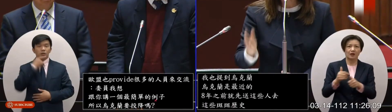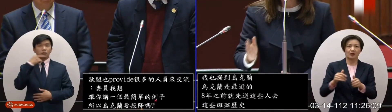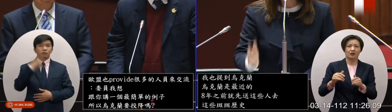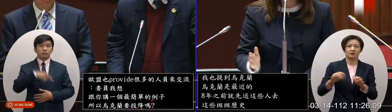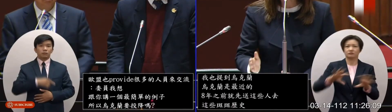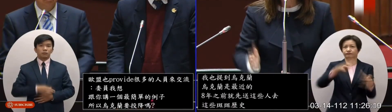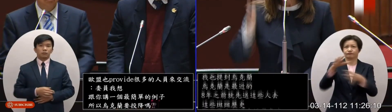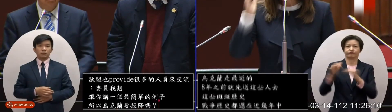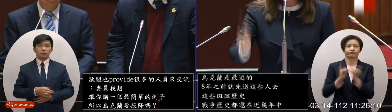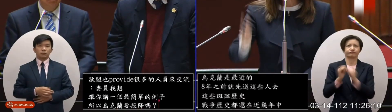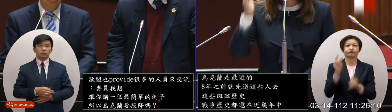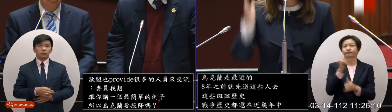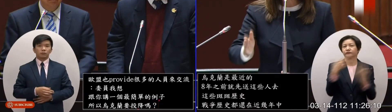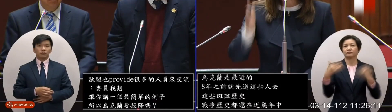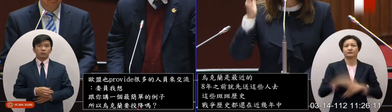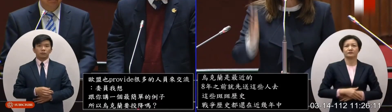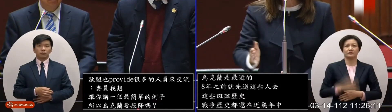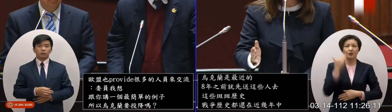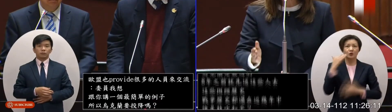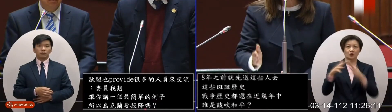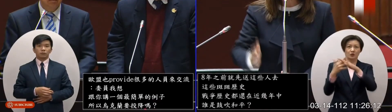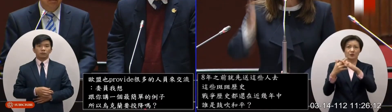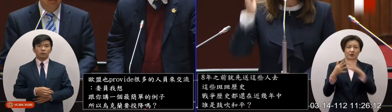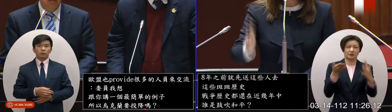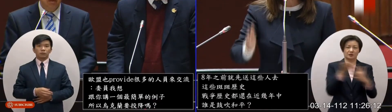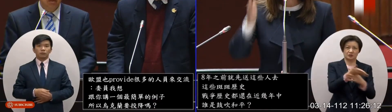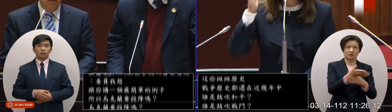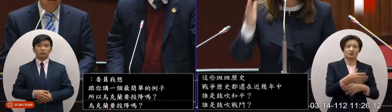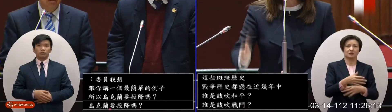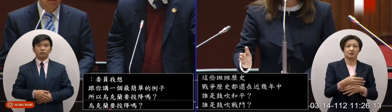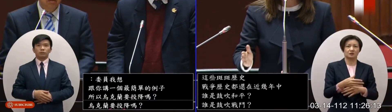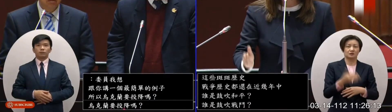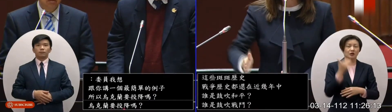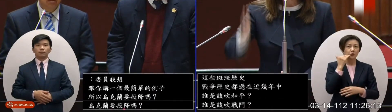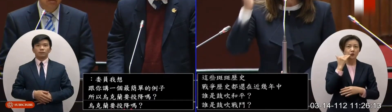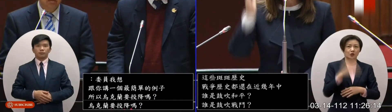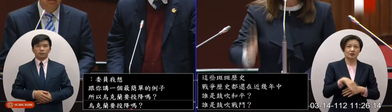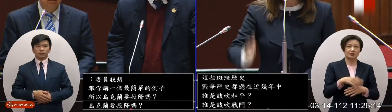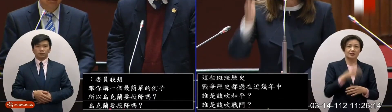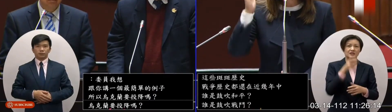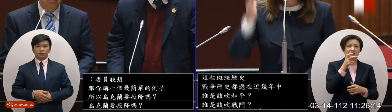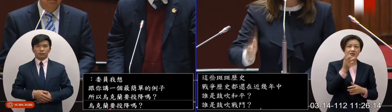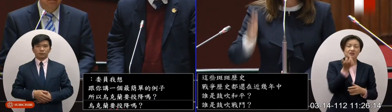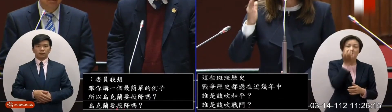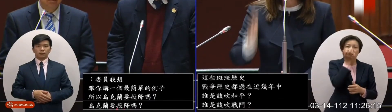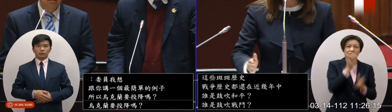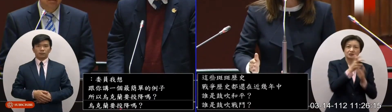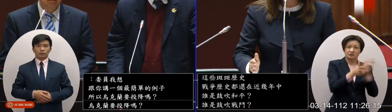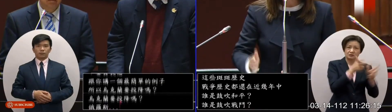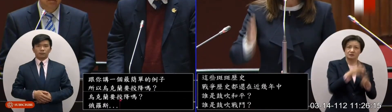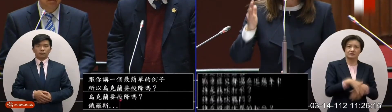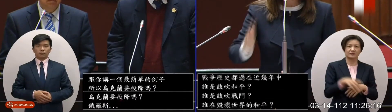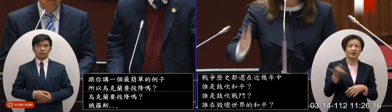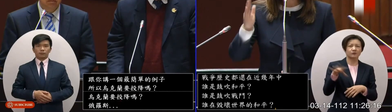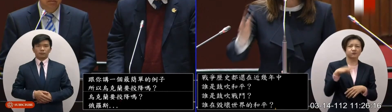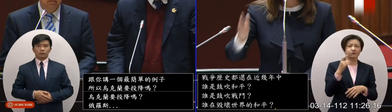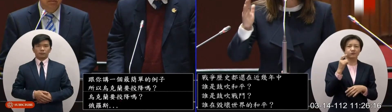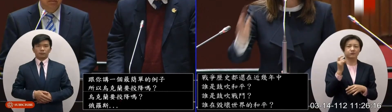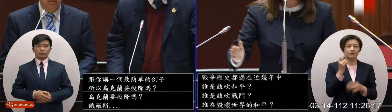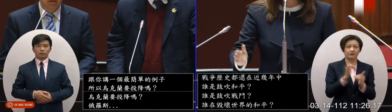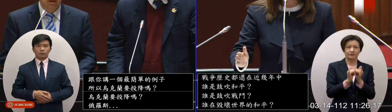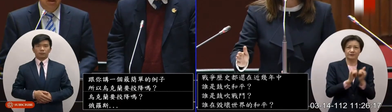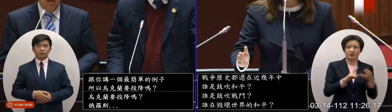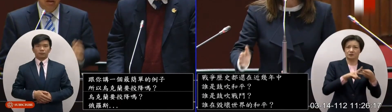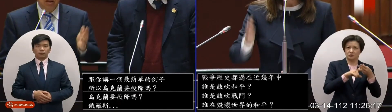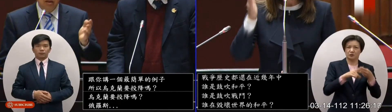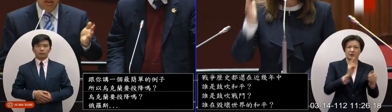非常清楚。只要是美国介入的地方，要不就是为了石油假借西方民主，然后去残害别